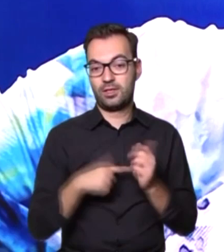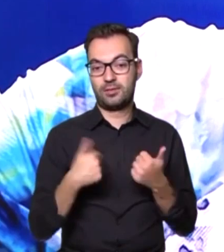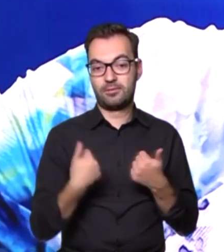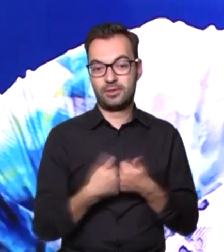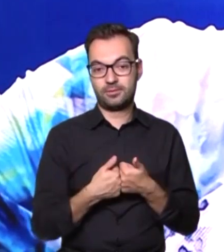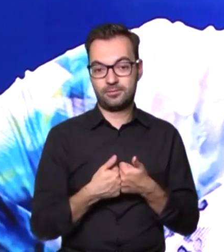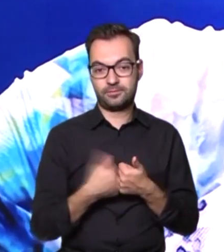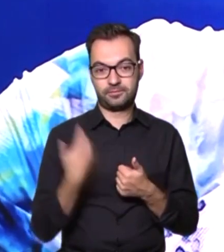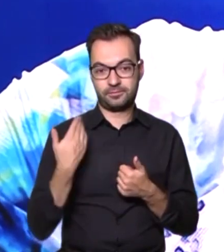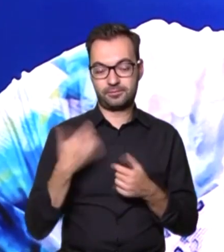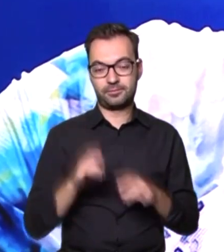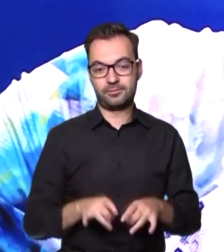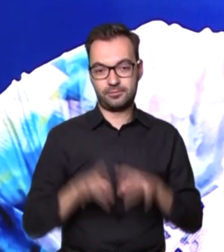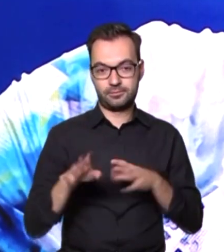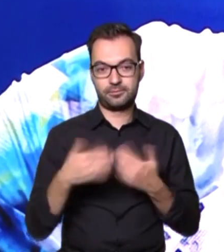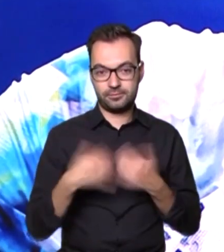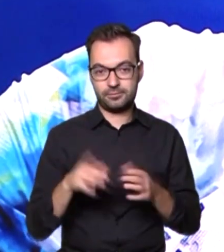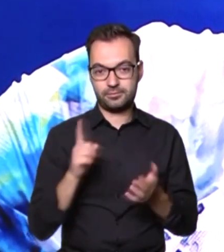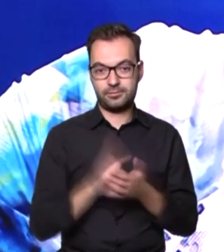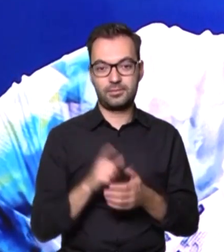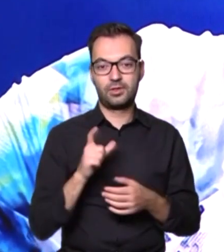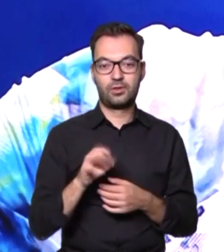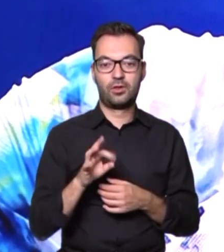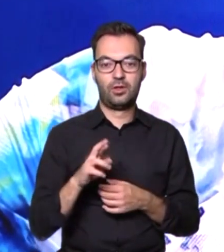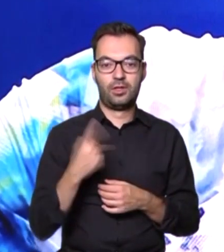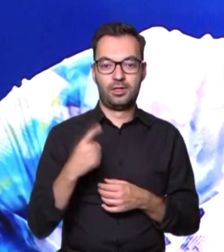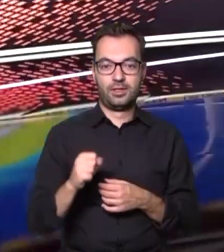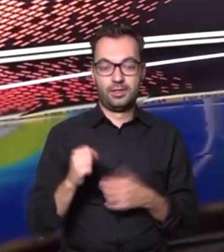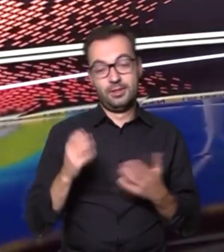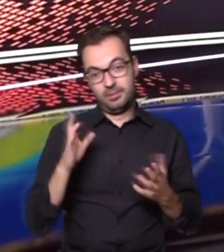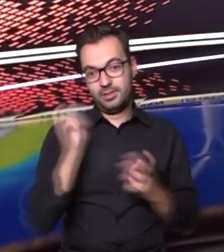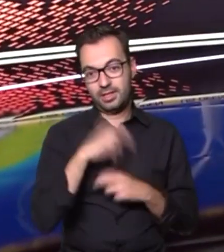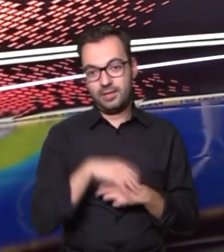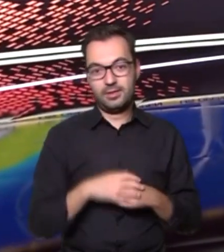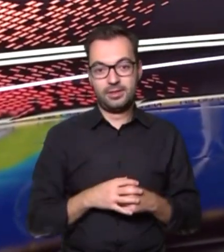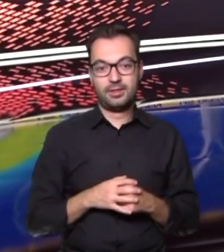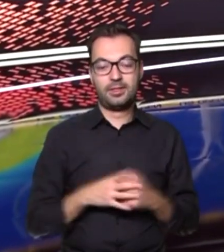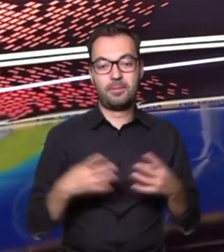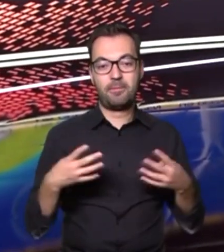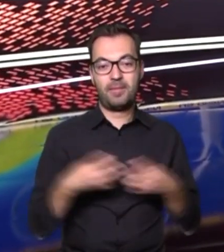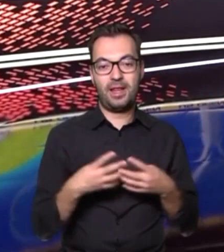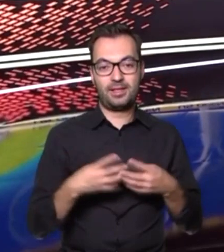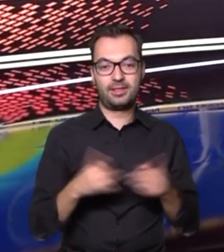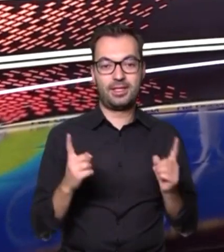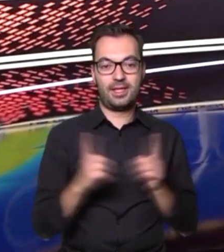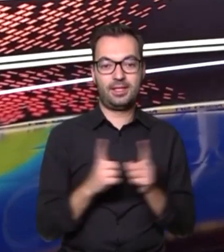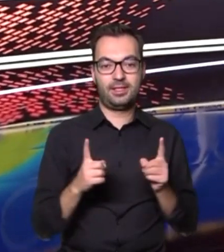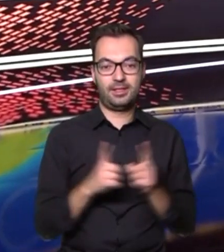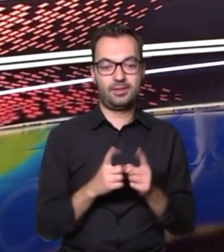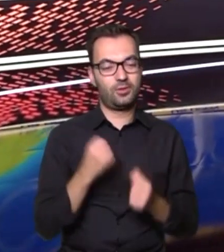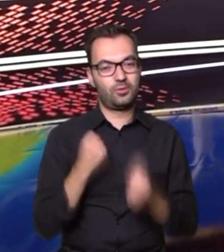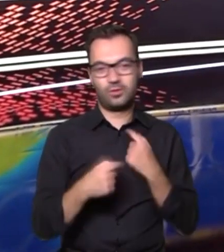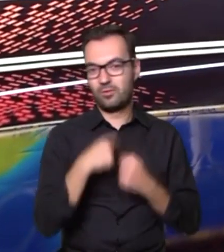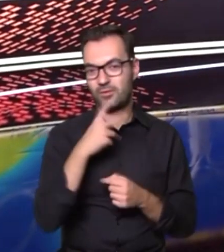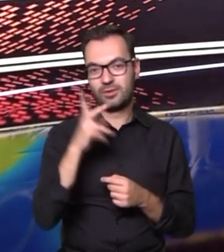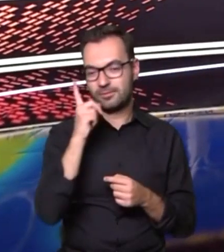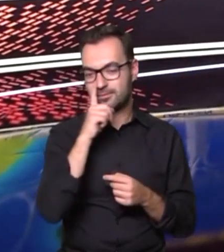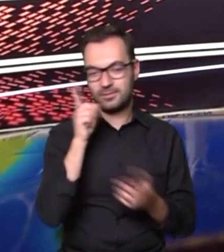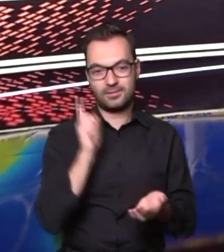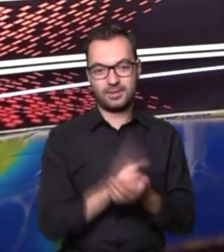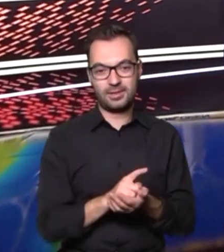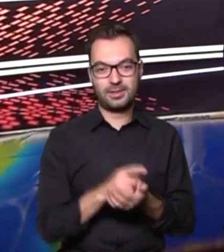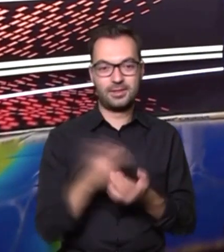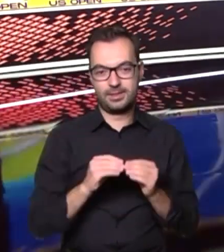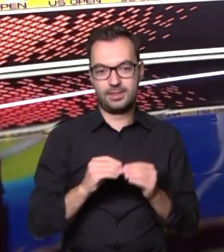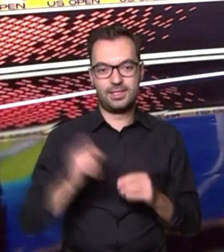roku podczas Australian Open wygrał Korda. Także będzie ciekawie. No, bilans 1-1. Tutaj trudno wskazać faworyta, bo też między nimi